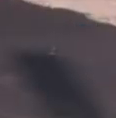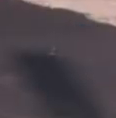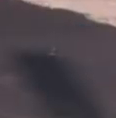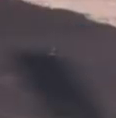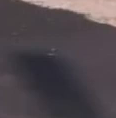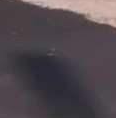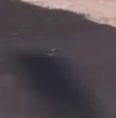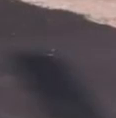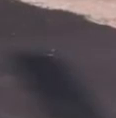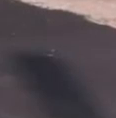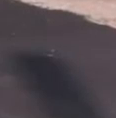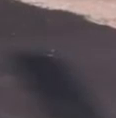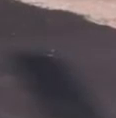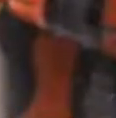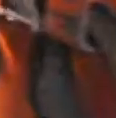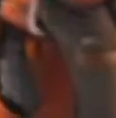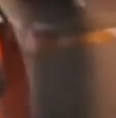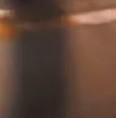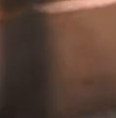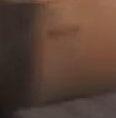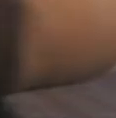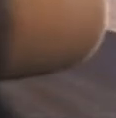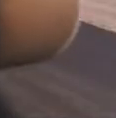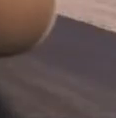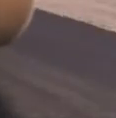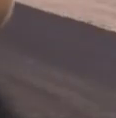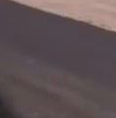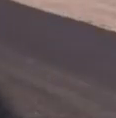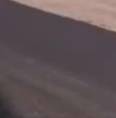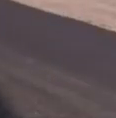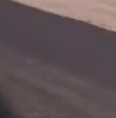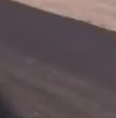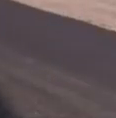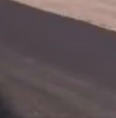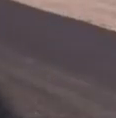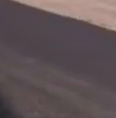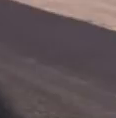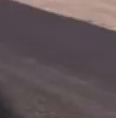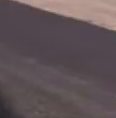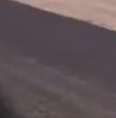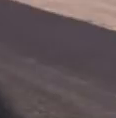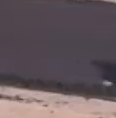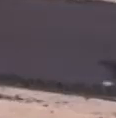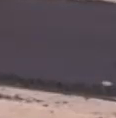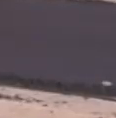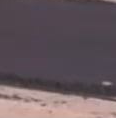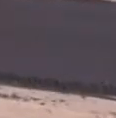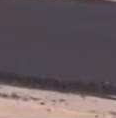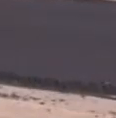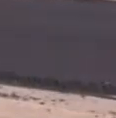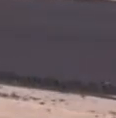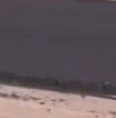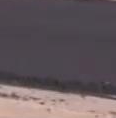Биыл қаламыздағы жолдарды жөндеуге 1 миллиард 350 миллион теңге бөлінген. Бұл туралы сала өкілдері өткізген онлайн